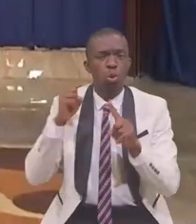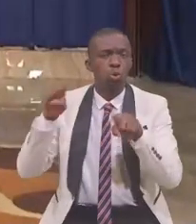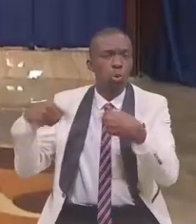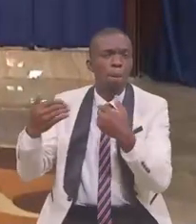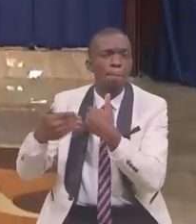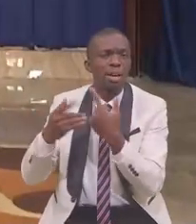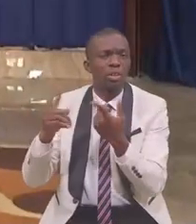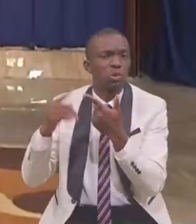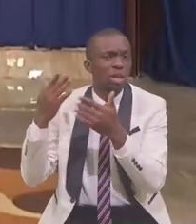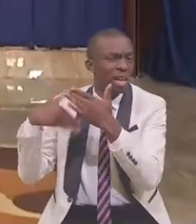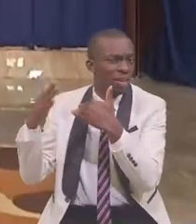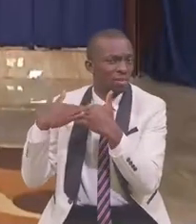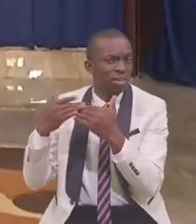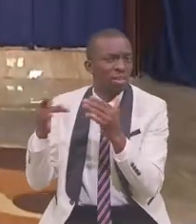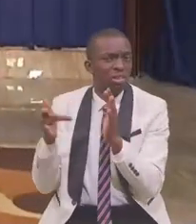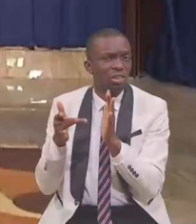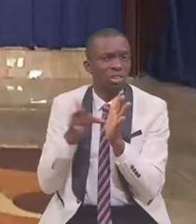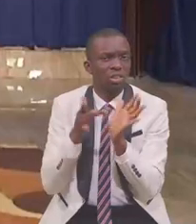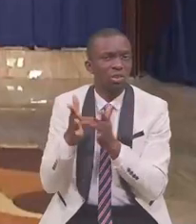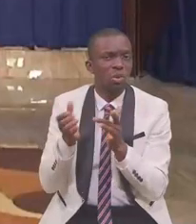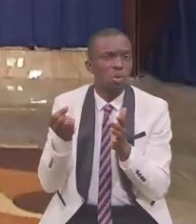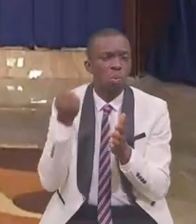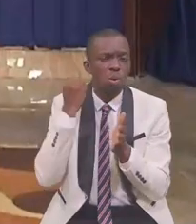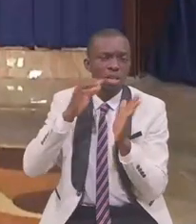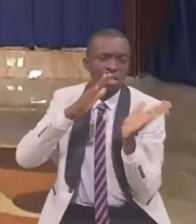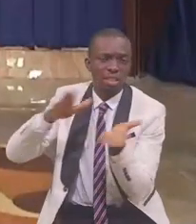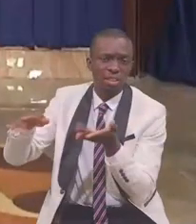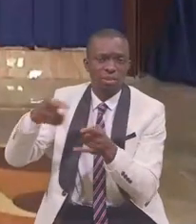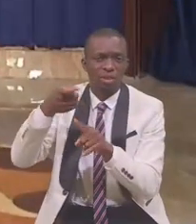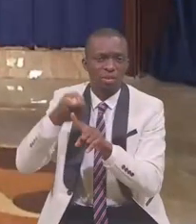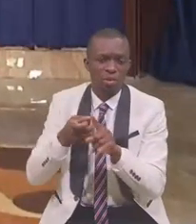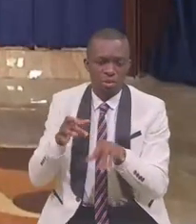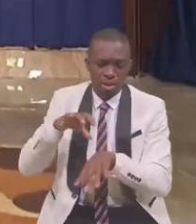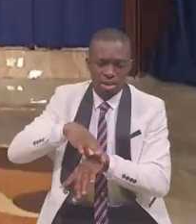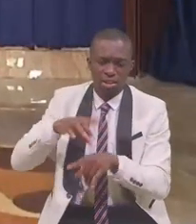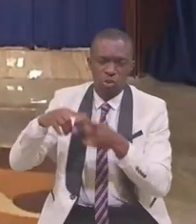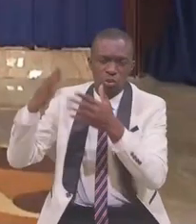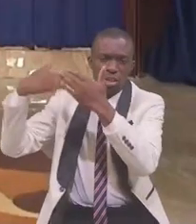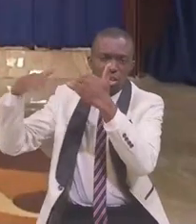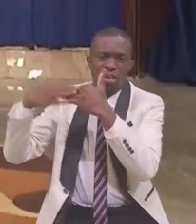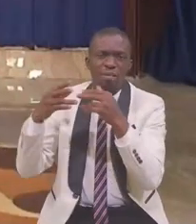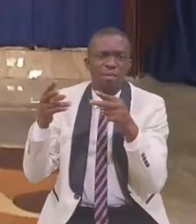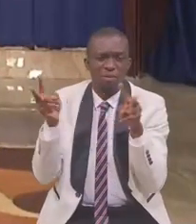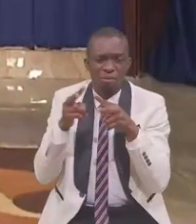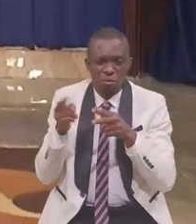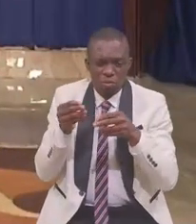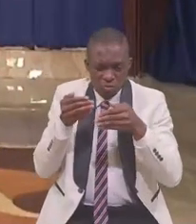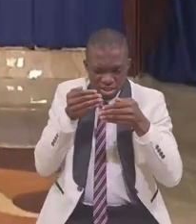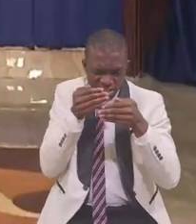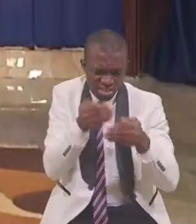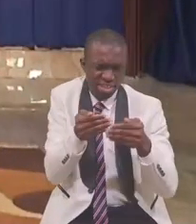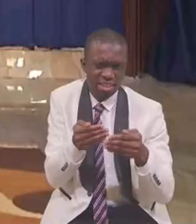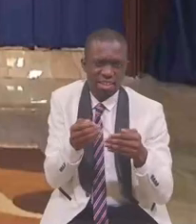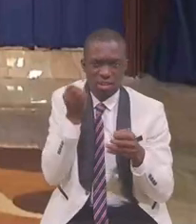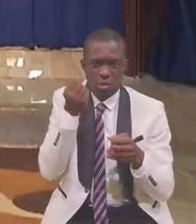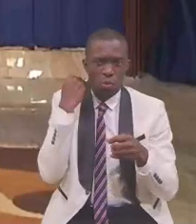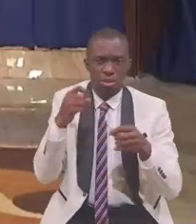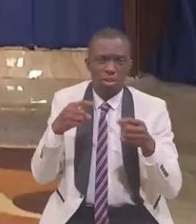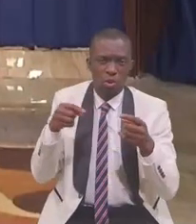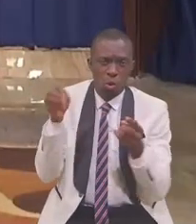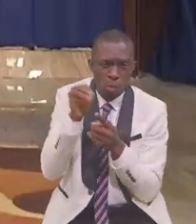Le départ de Christ de la terre est très proche. Il était sur le point d'aller